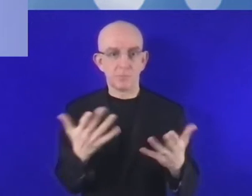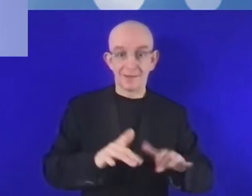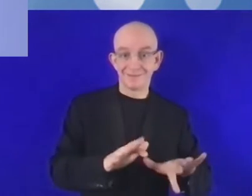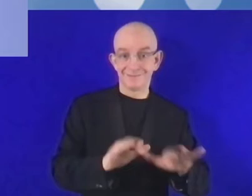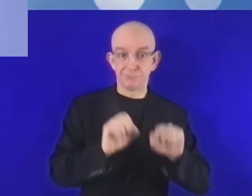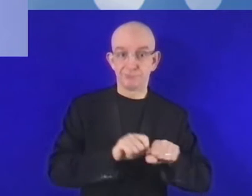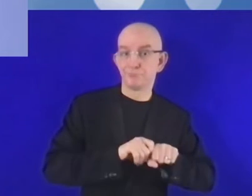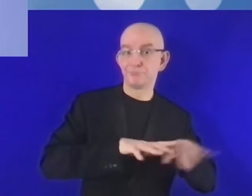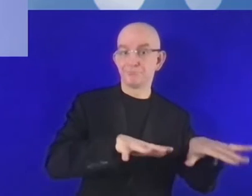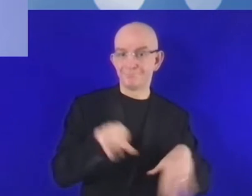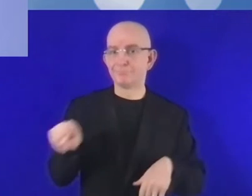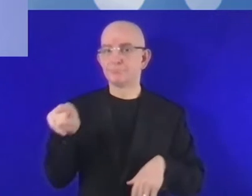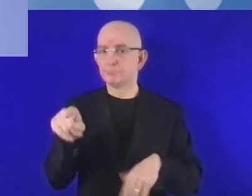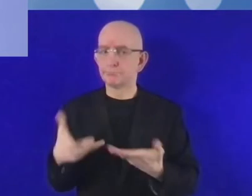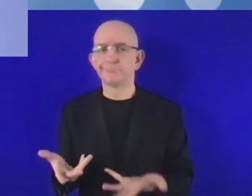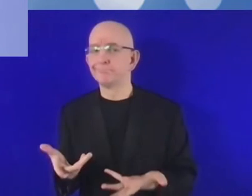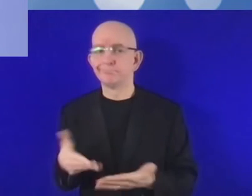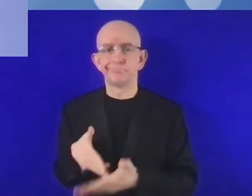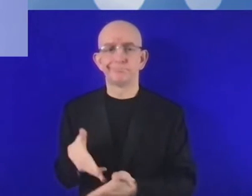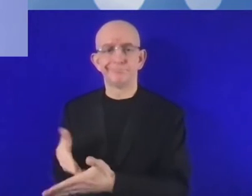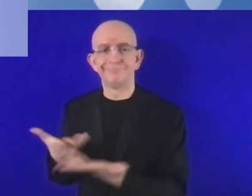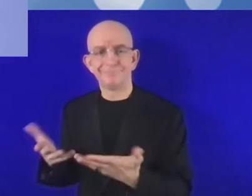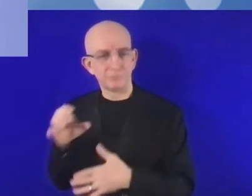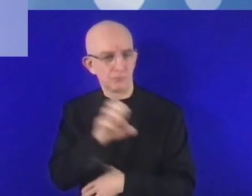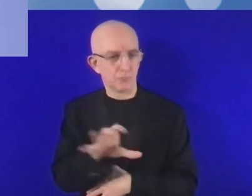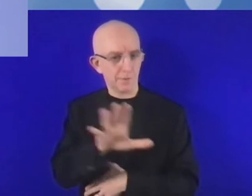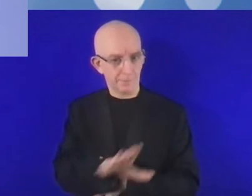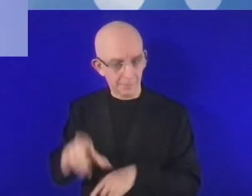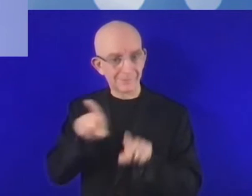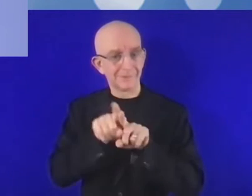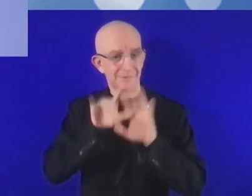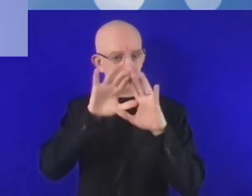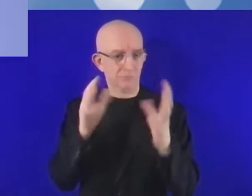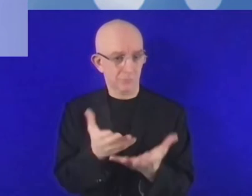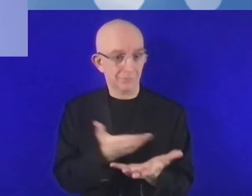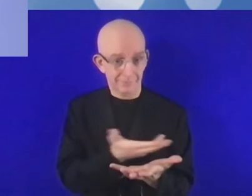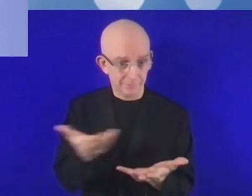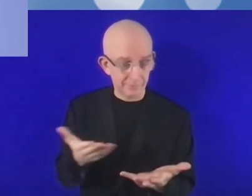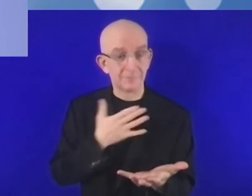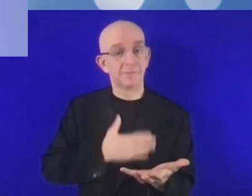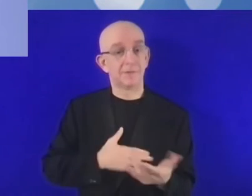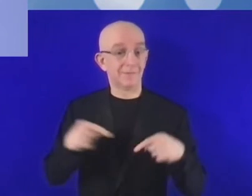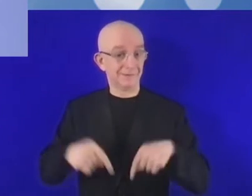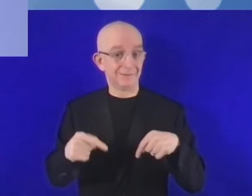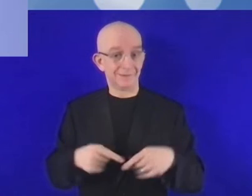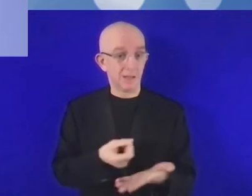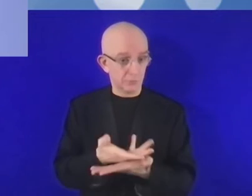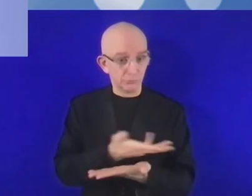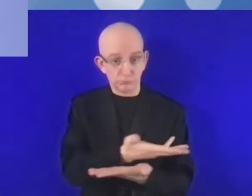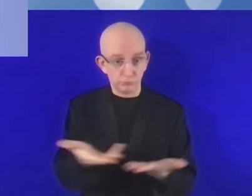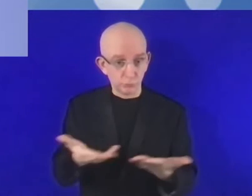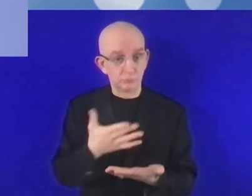картина цифровизации в разных регионах Европы. Сегодня хочу поделиться с вами